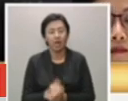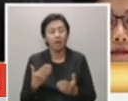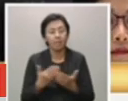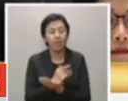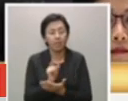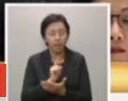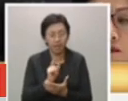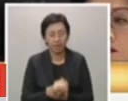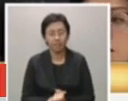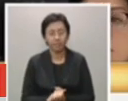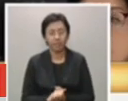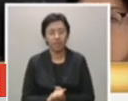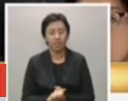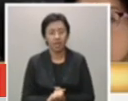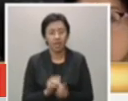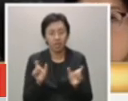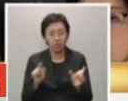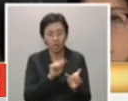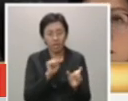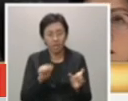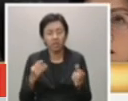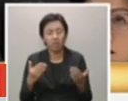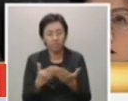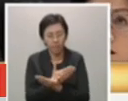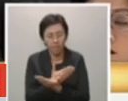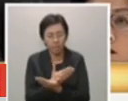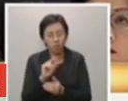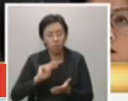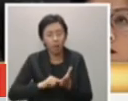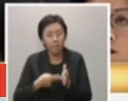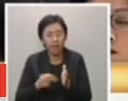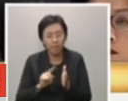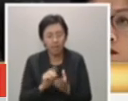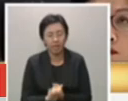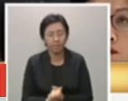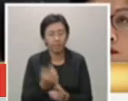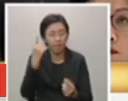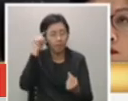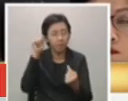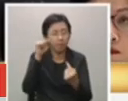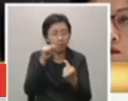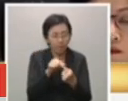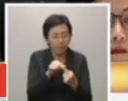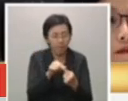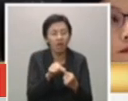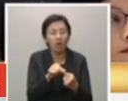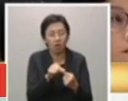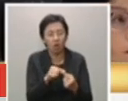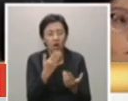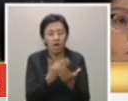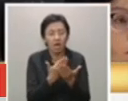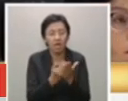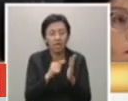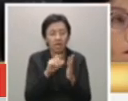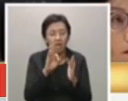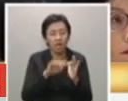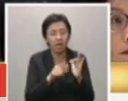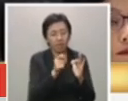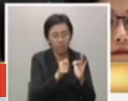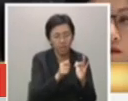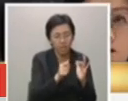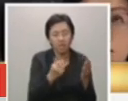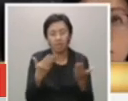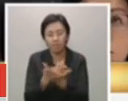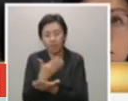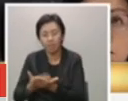rate targeting เป็น exchange rate targeting คือเปลี่ยนเป้าเรื่องของการควบคุมอัตราเงินเฟ้อเป็นอัต